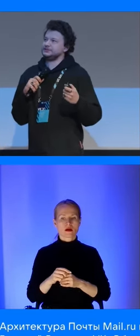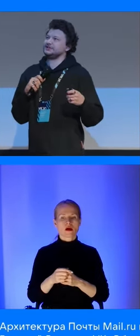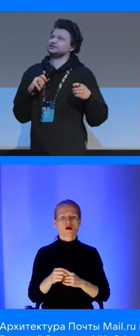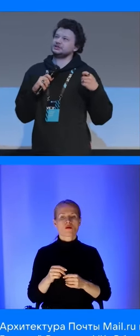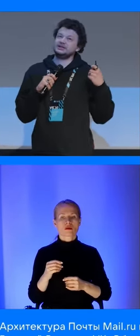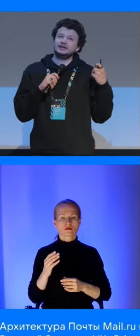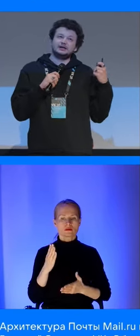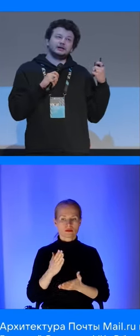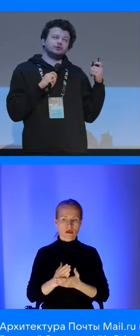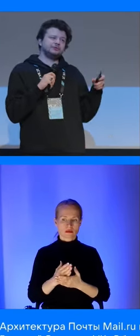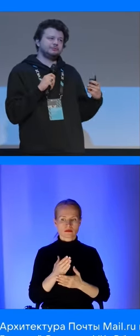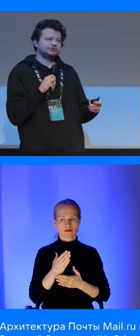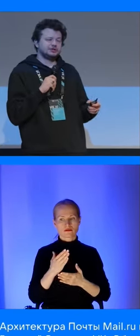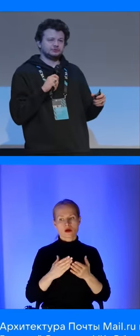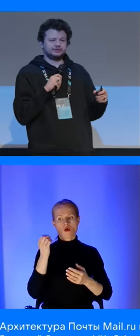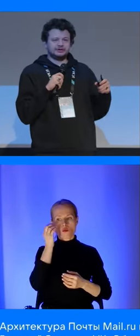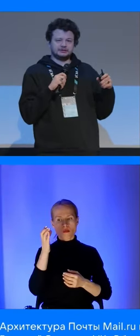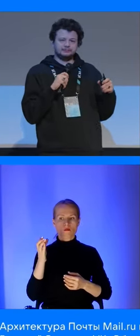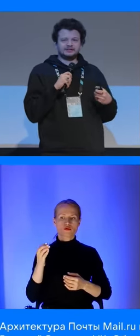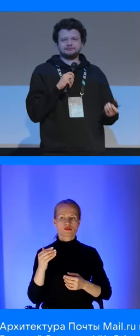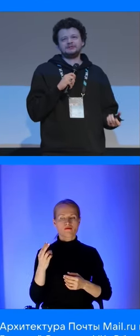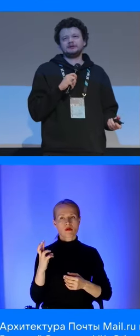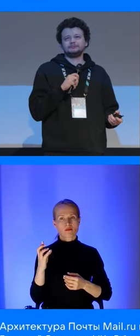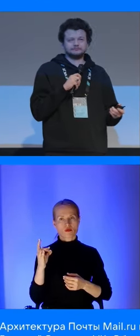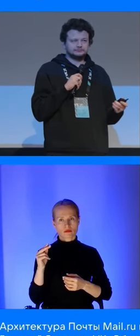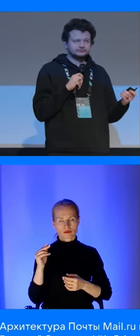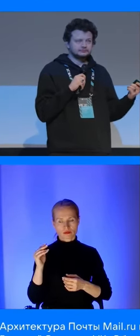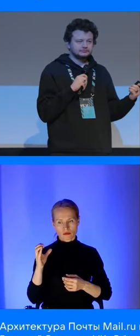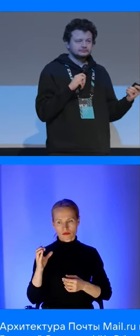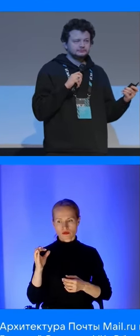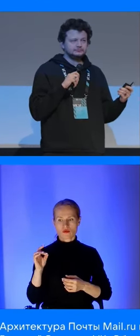нас есть также умная почта, которая там парсит письма